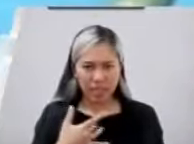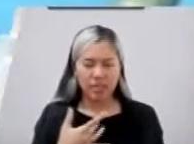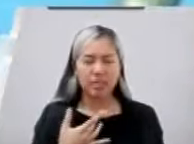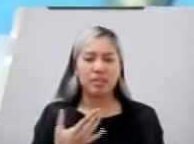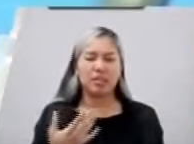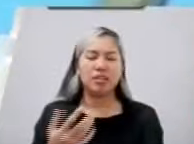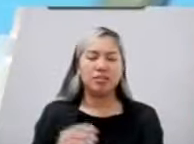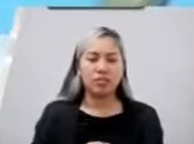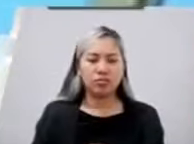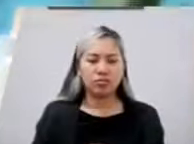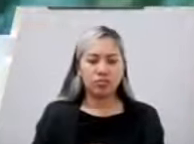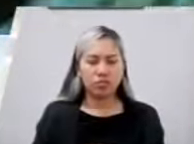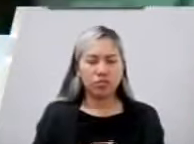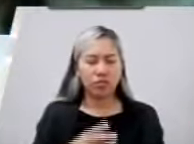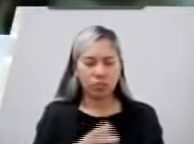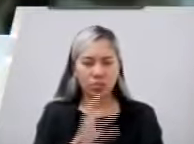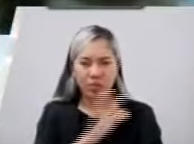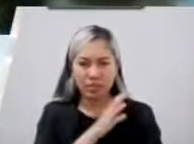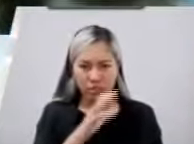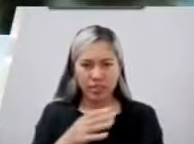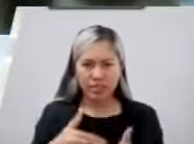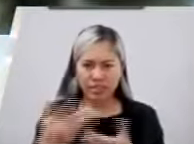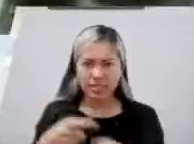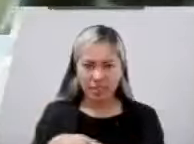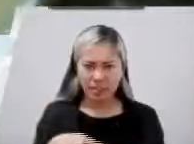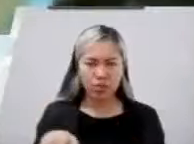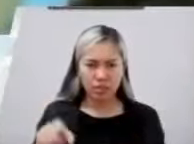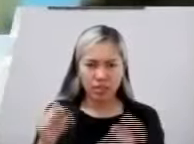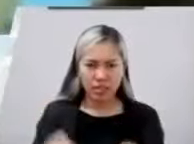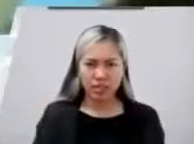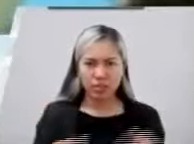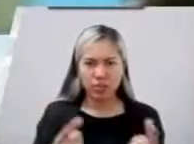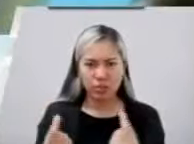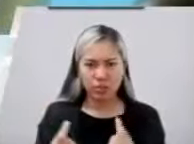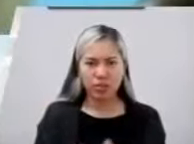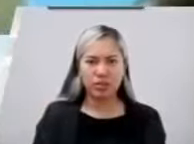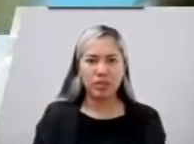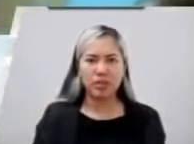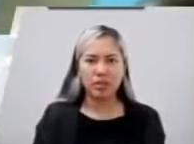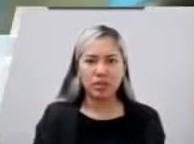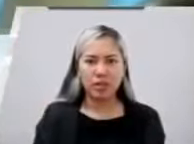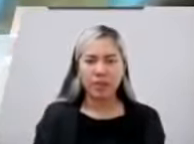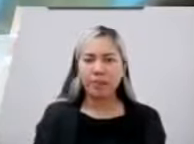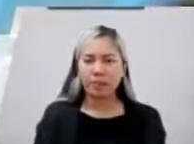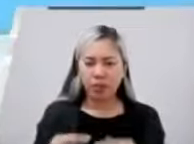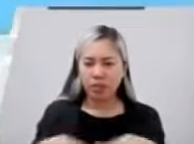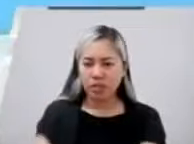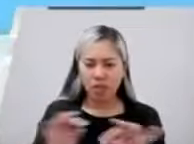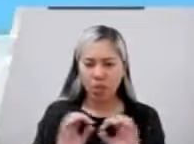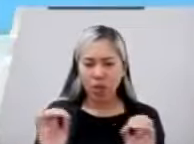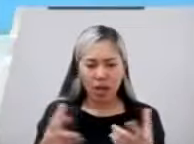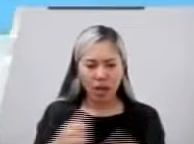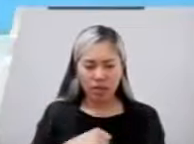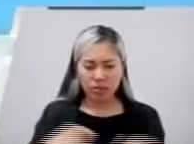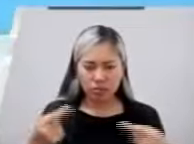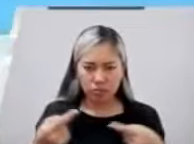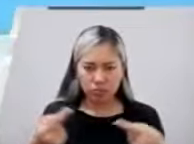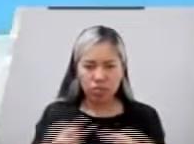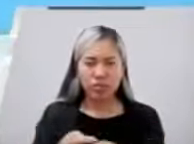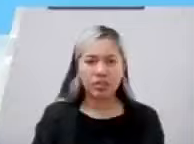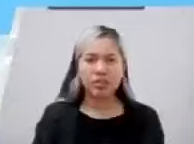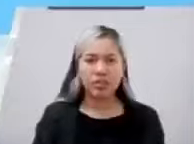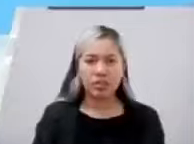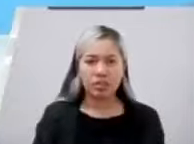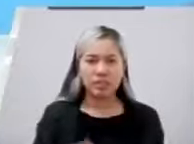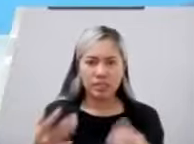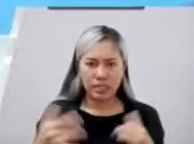time. Kaya mo yan. Masaya kami kasi wala kang injury. Masaya kami kung anong narating mo ngayon. Inspirasyon ka pa rin ng